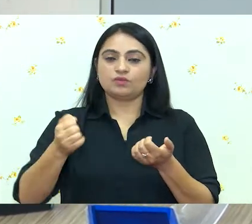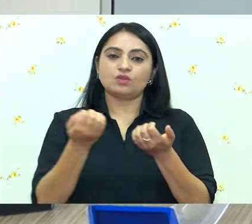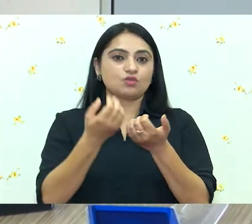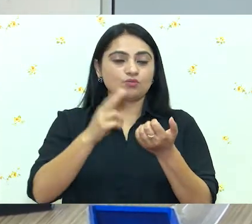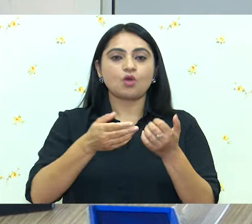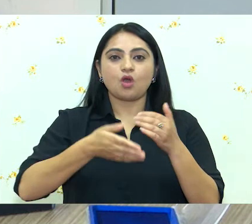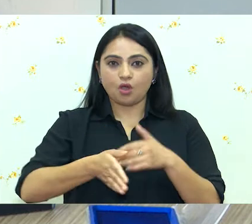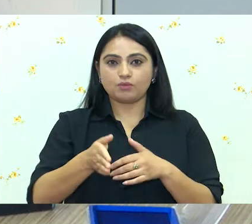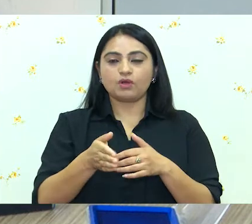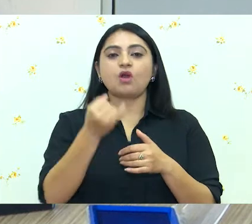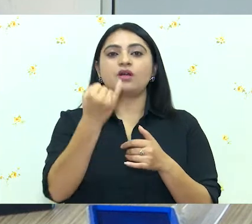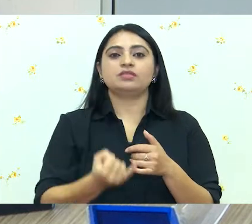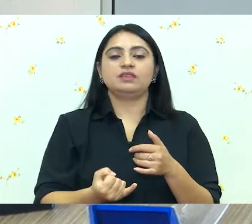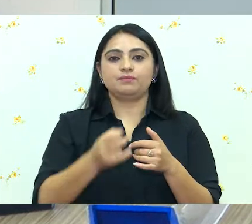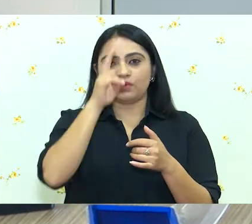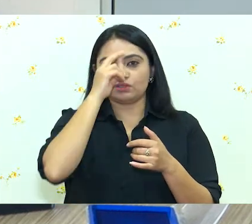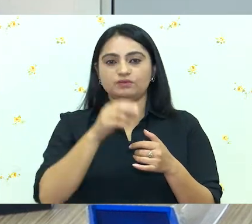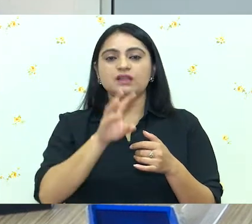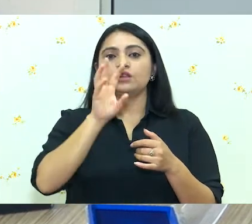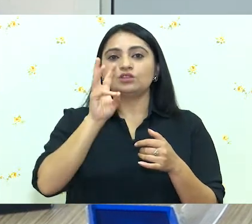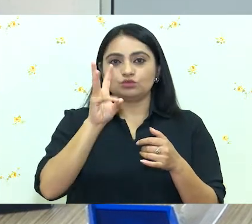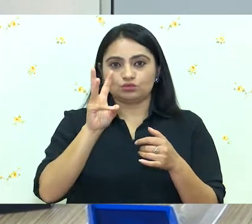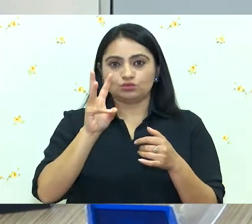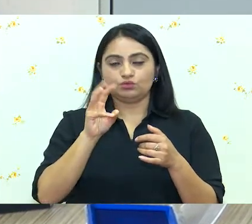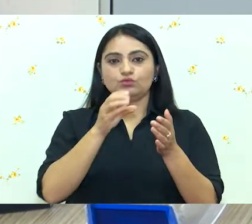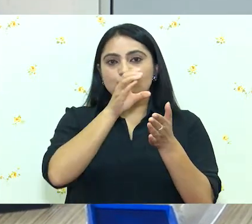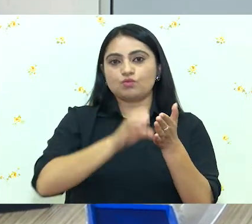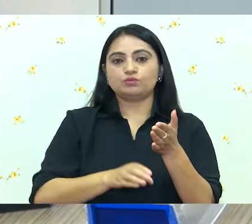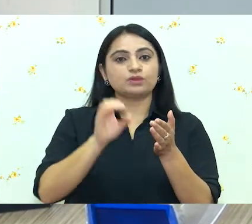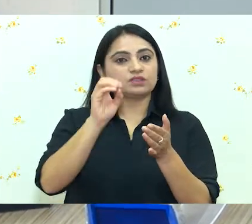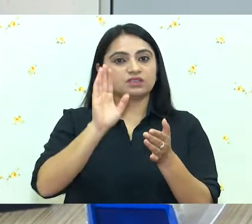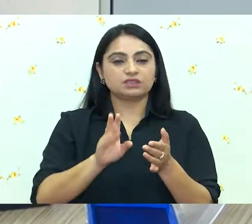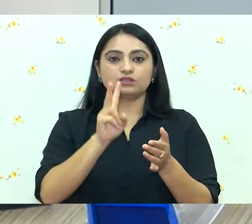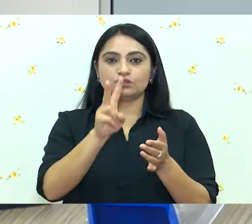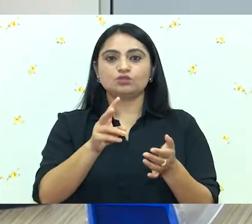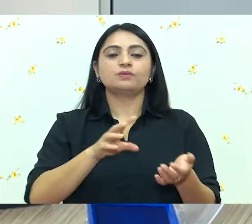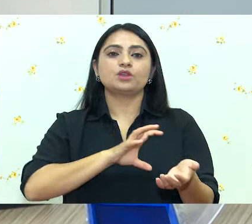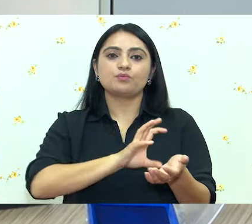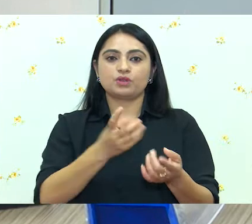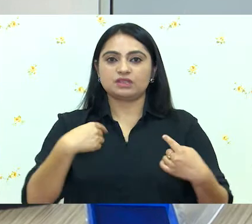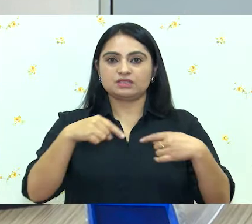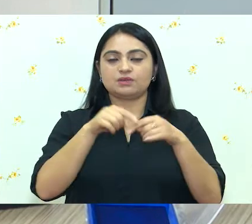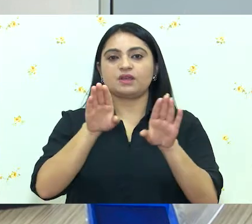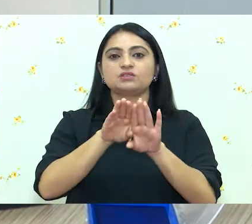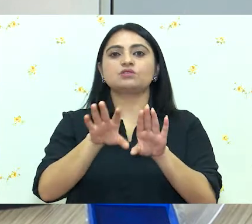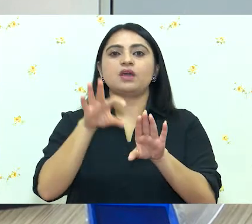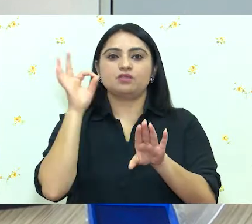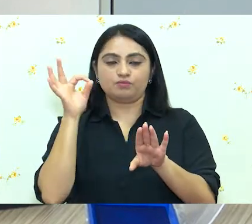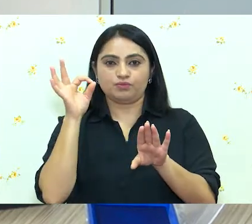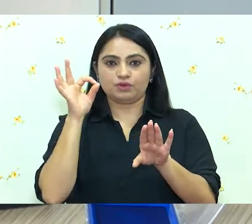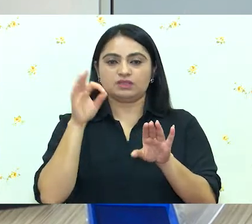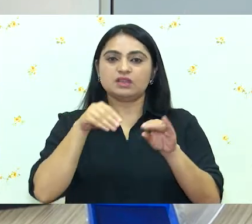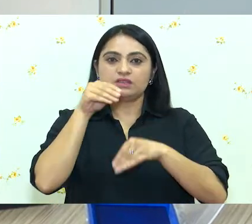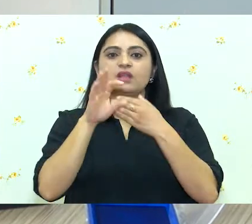यहाँहरूलाई अन्तिम अथवा चौथो मतपत्र प्रदान गरिन्छ। त्यो भनेको प्रदेश सभाको समानुपातिक निर्वाचन